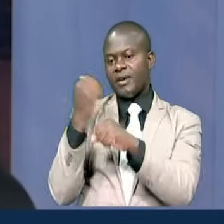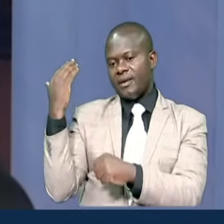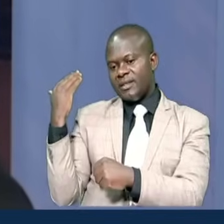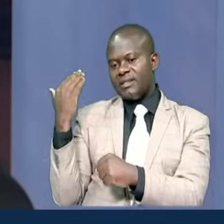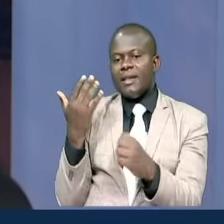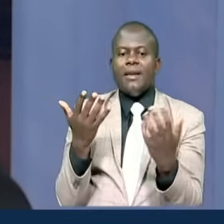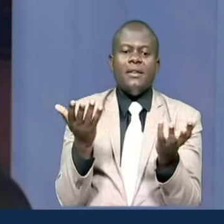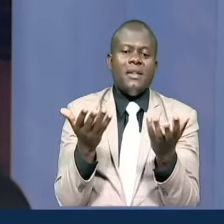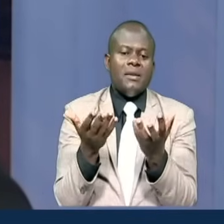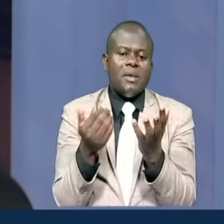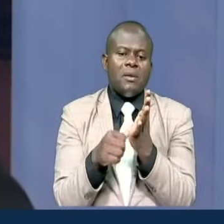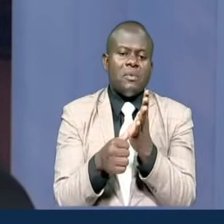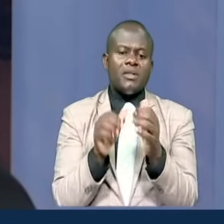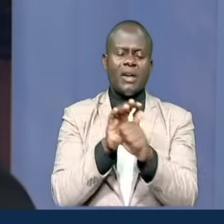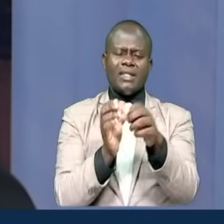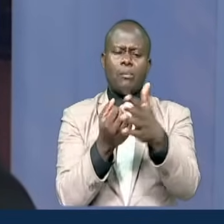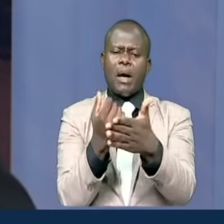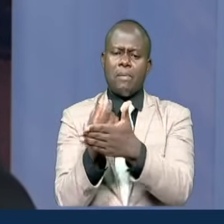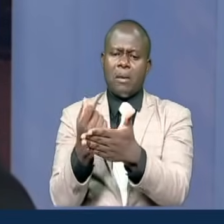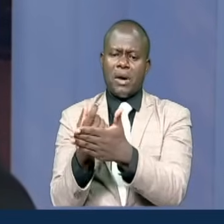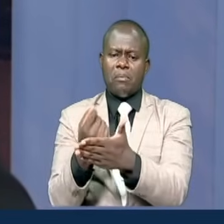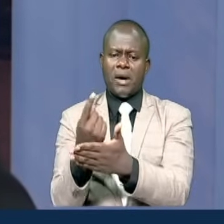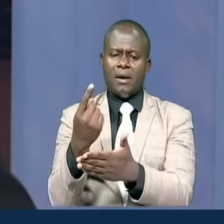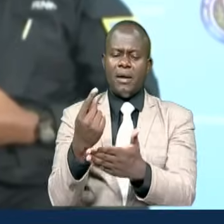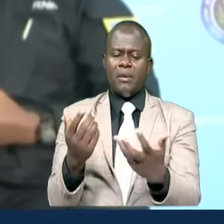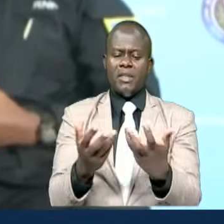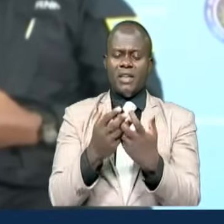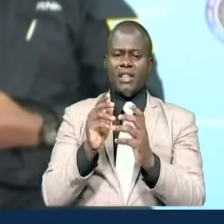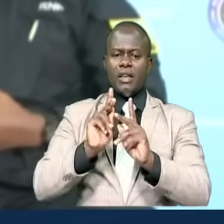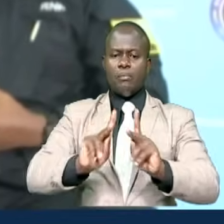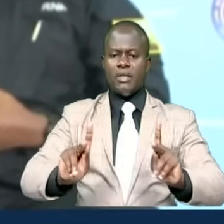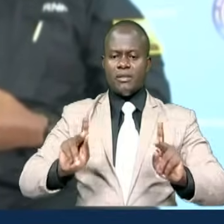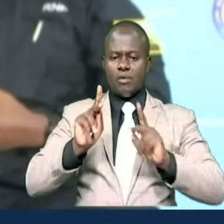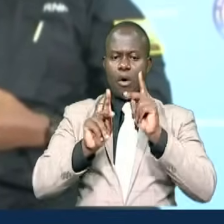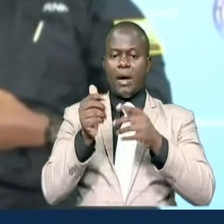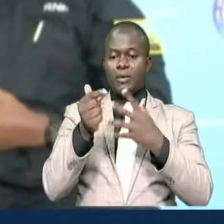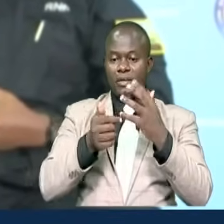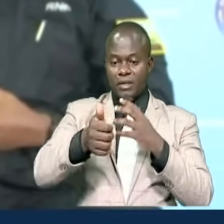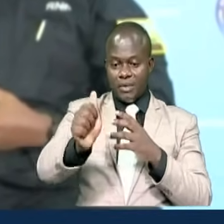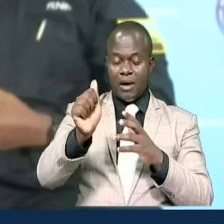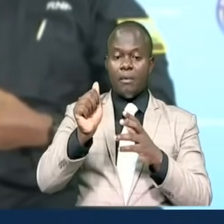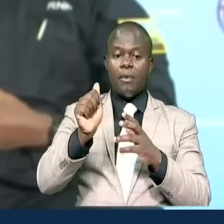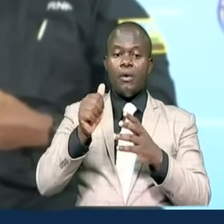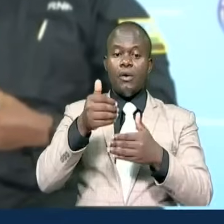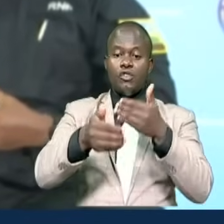ibihe bibazo bikunze kuvuka bijyanye n'umutekano w'abaturage n'ibyabo n'umungenge nk'uko aruvuze muri kino gihe cy'iminsi